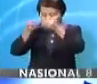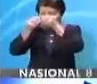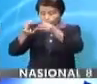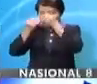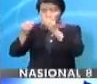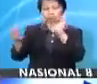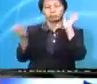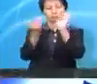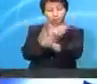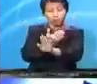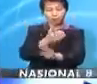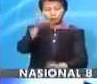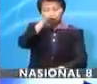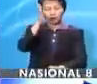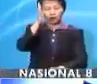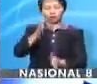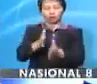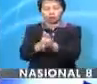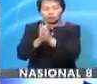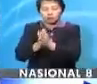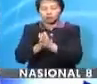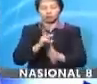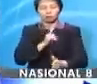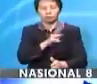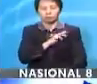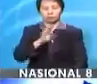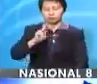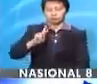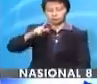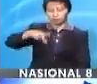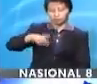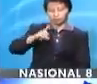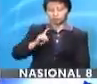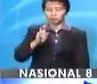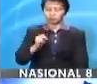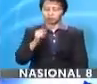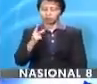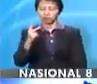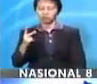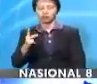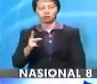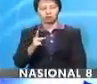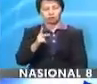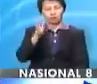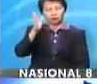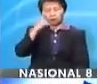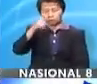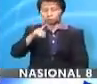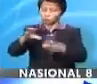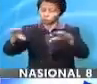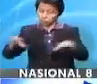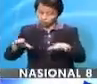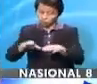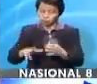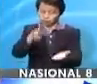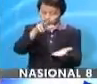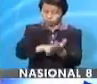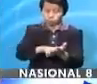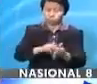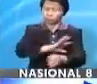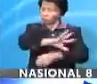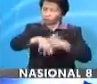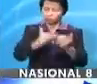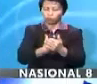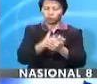timbal balas. Kerajaan akan meminta Kementerian Perdagangan Dalam Negeri, Koperasi dan Kepenggunaan untuk melaksanakan penguatkuasaan